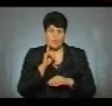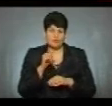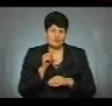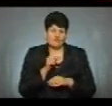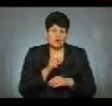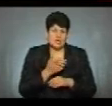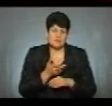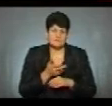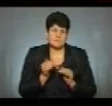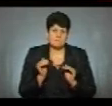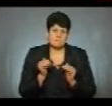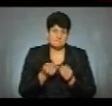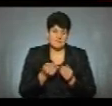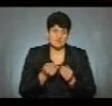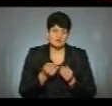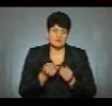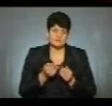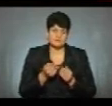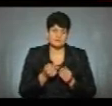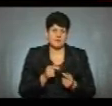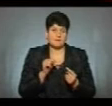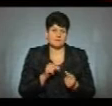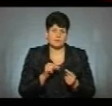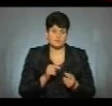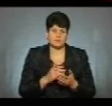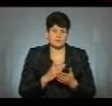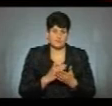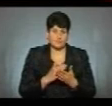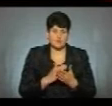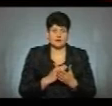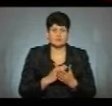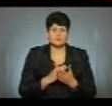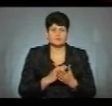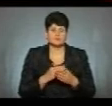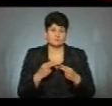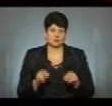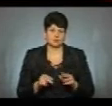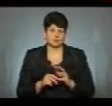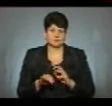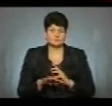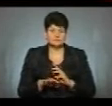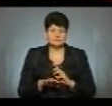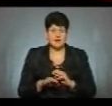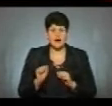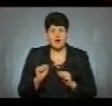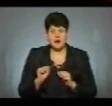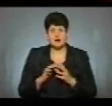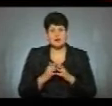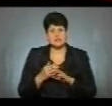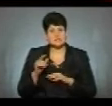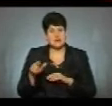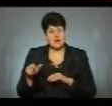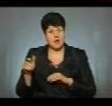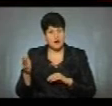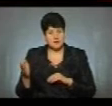вони менш категорично налаштовані щодо продажу. А от селяни самі,